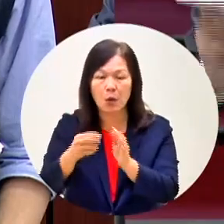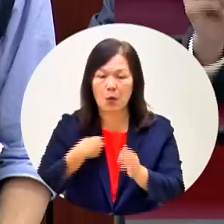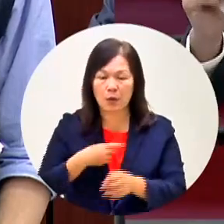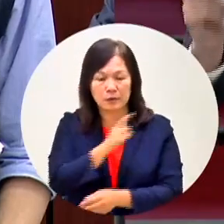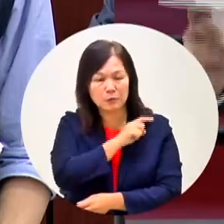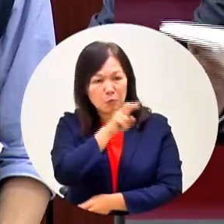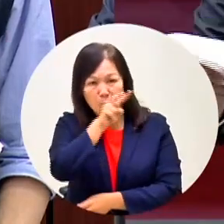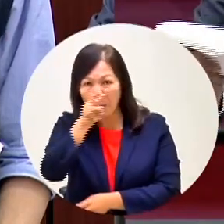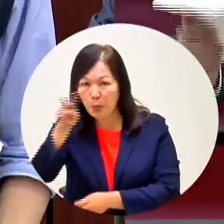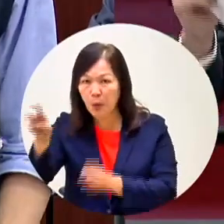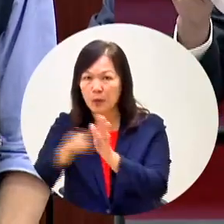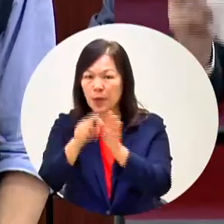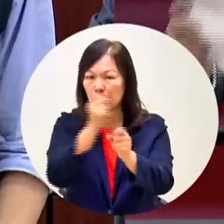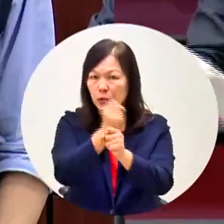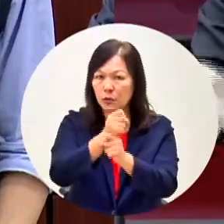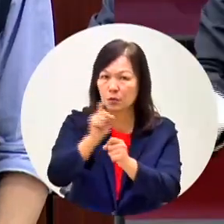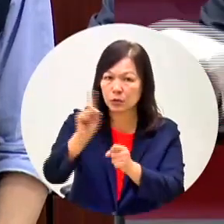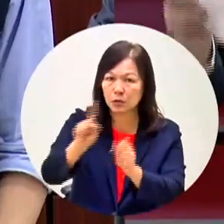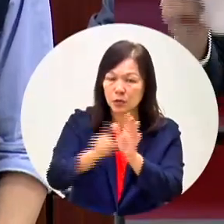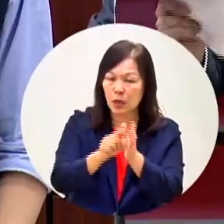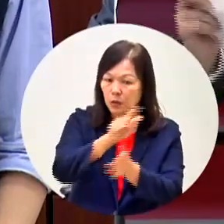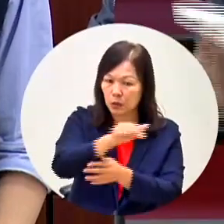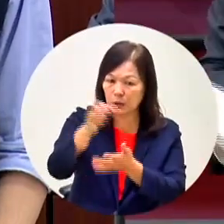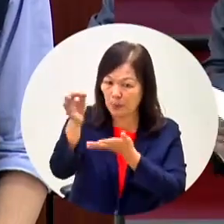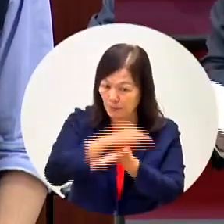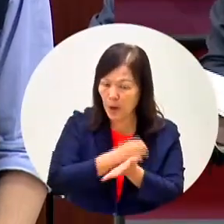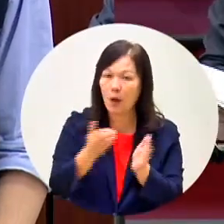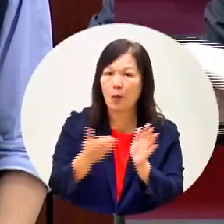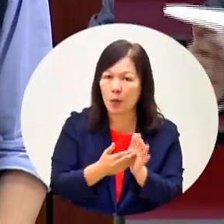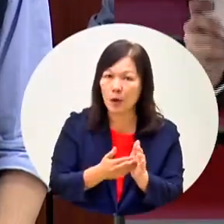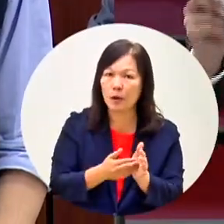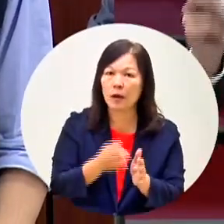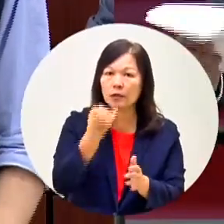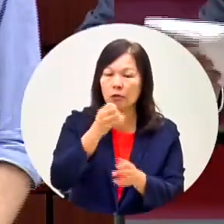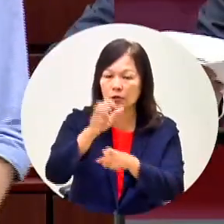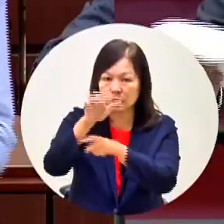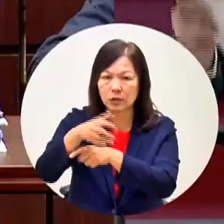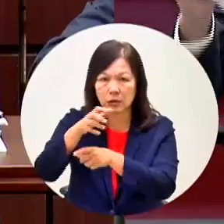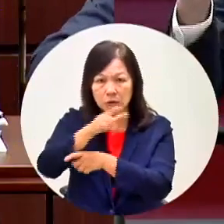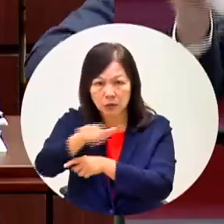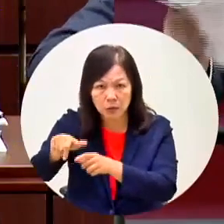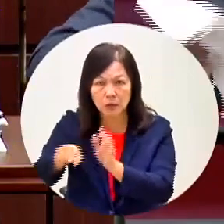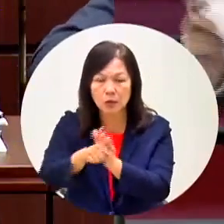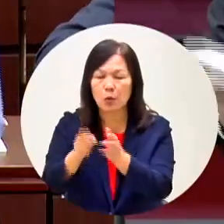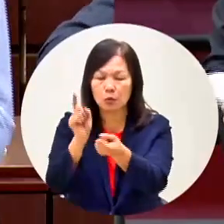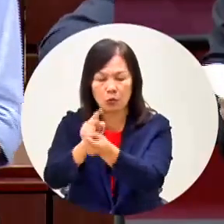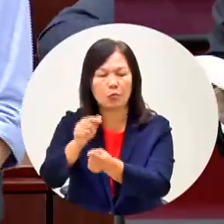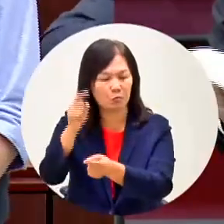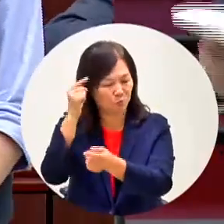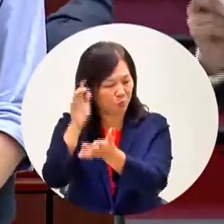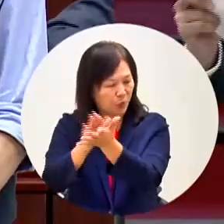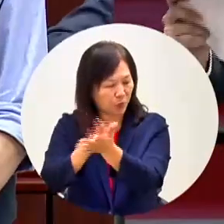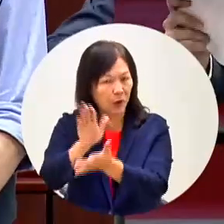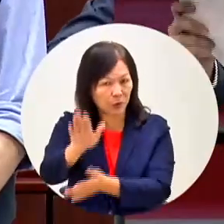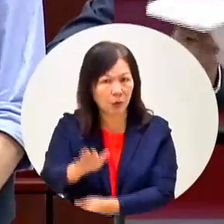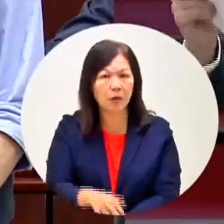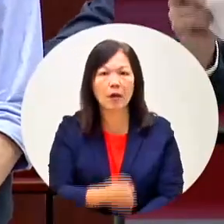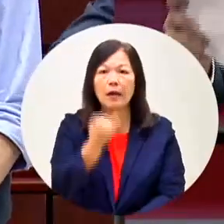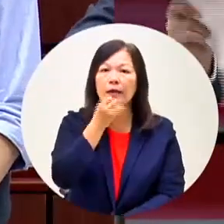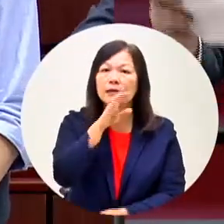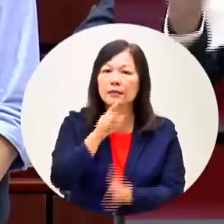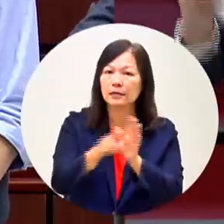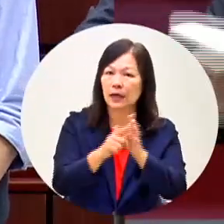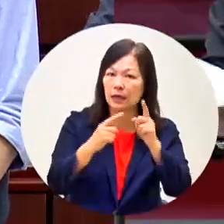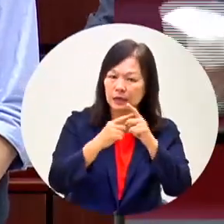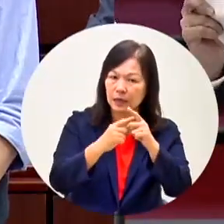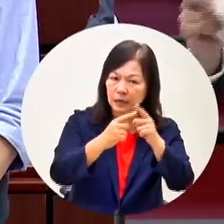去，都是在农产品，这是我对你的肯定。那另外呢，你在推动人进的来，主要是在住